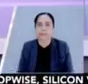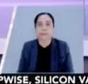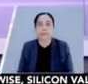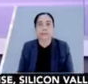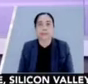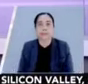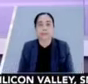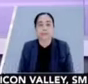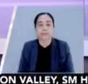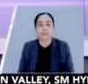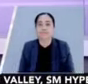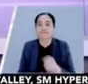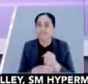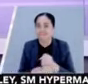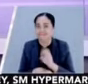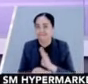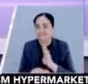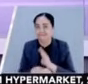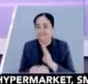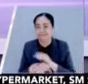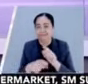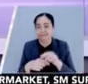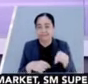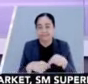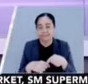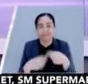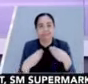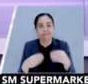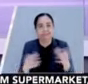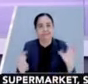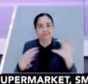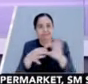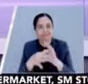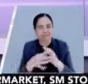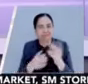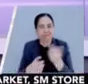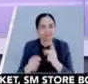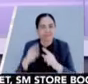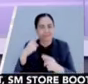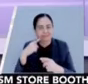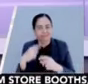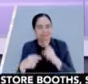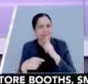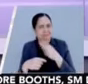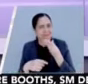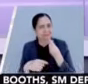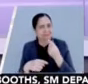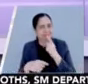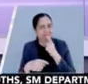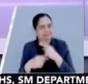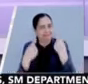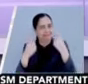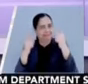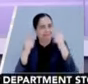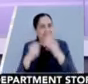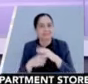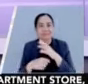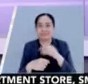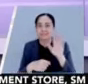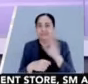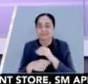coffee business na pati street vendor, kakolab. Yan ang diskarteng tiyak na kita mong iyong success at ng iyong